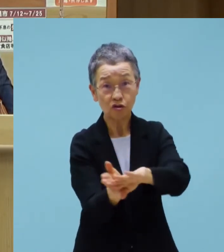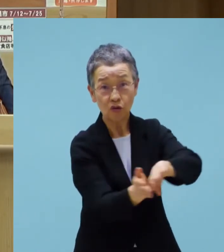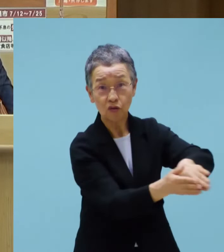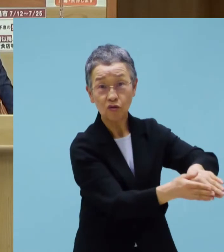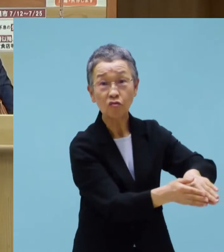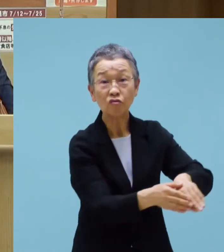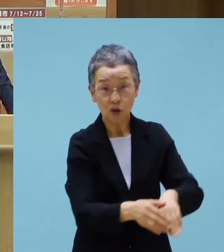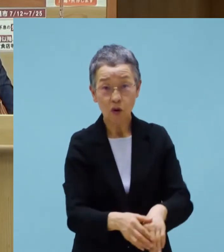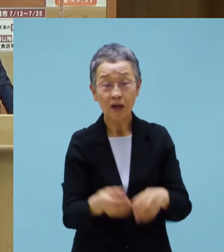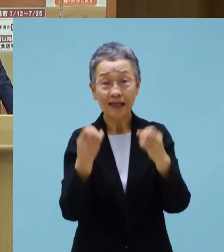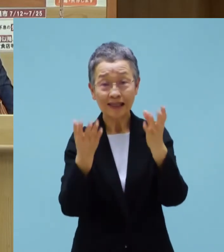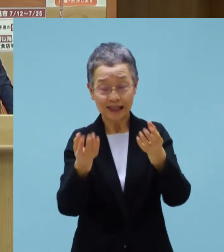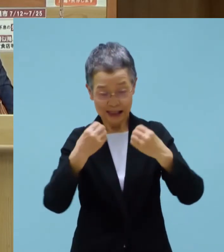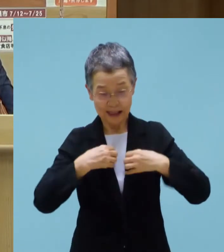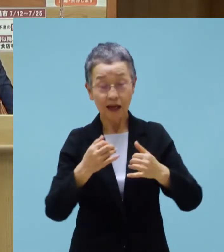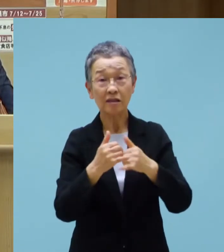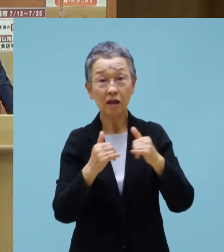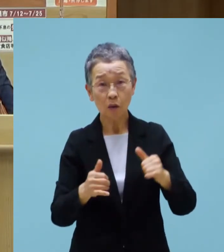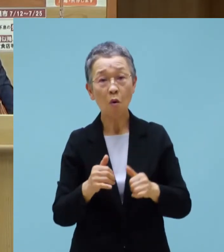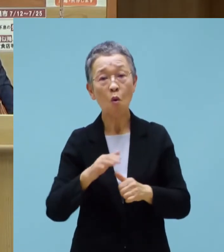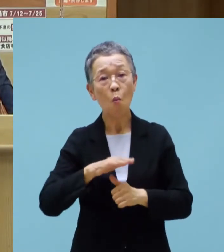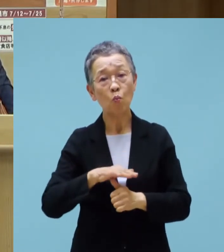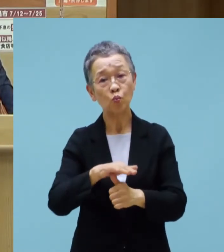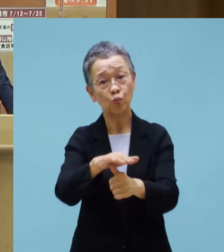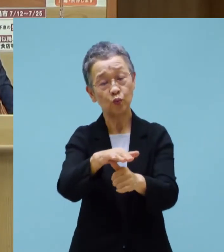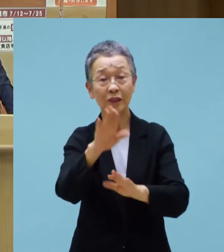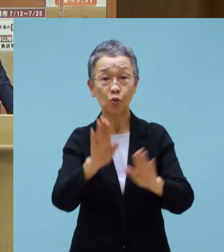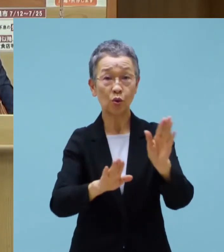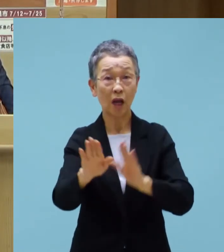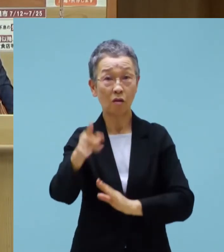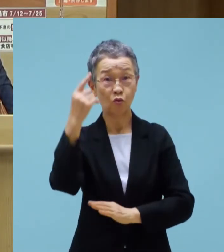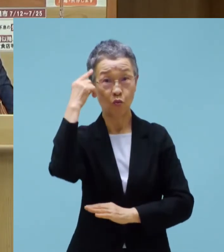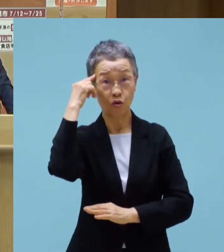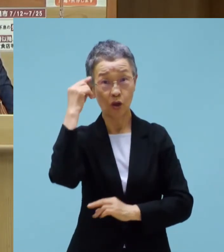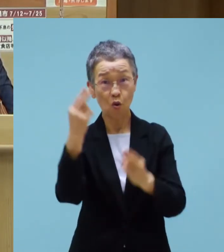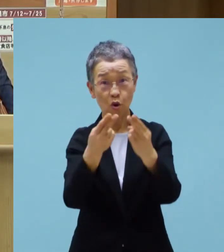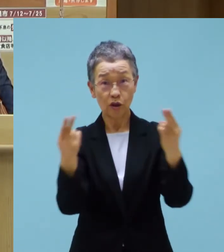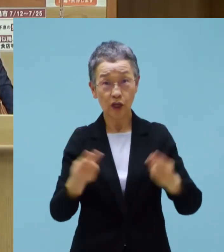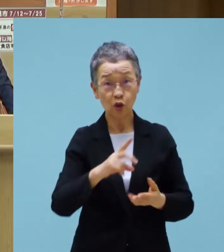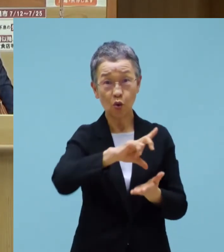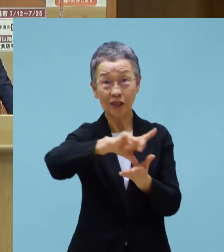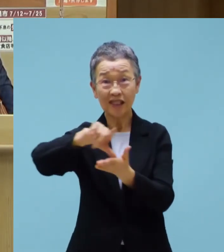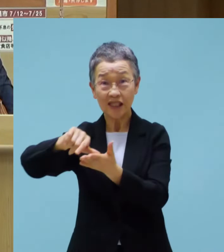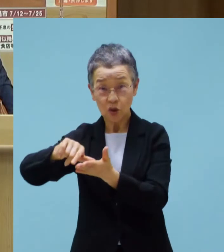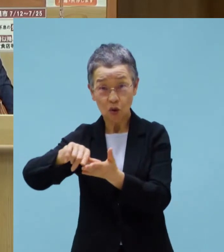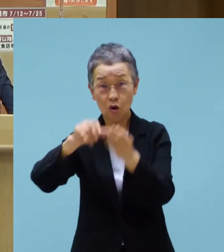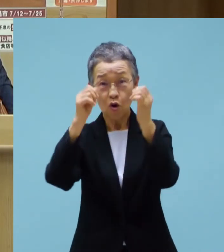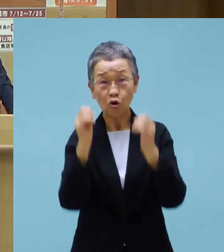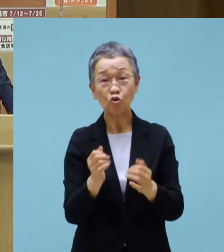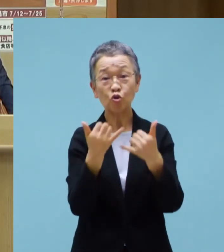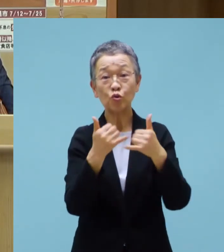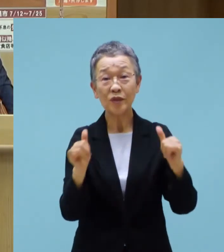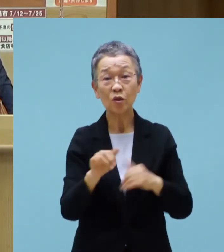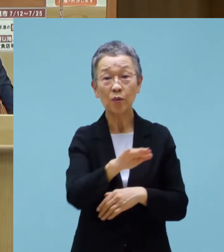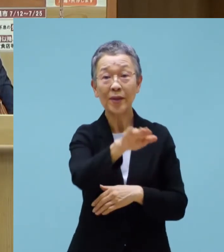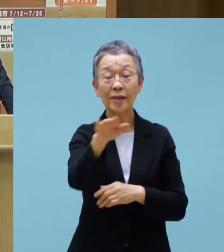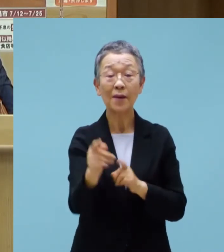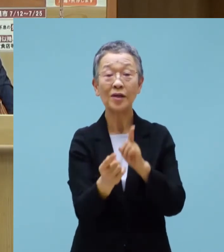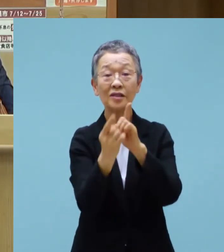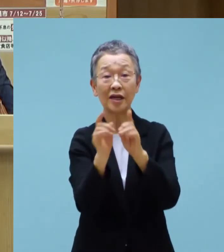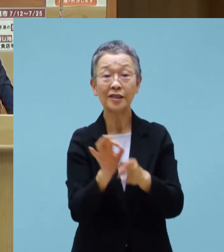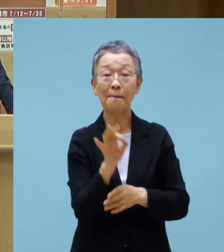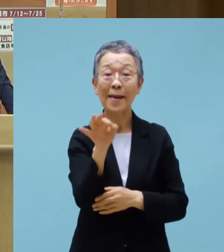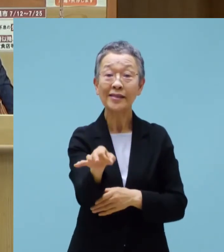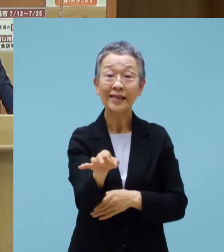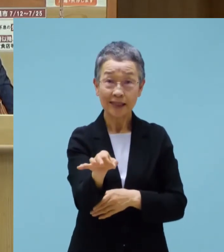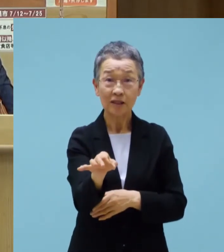感染っていうのも低く抑えられているはずなんですが、全道域のですね、住民に対してメッセージといいますか、今回